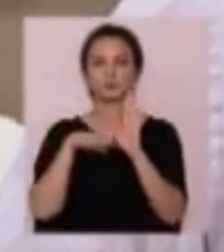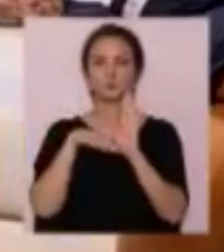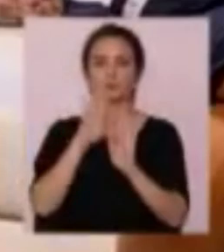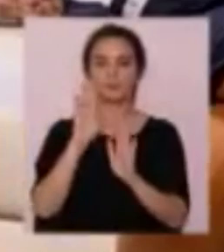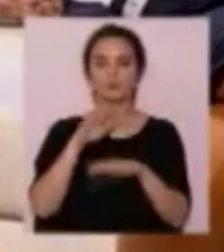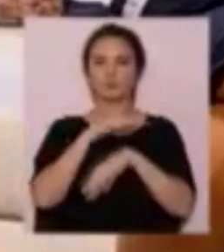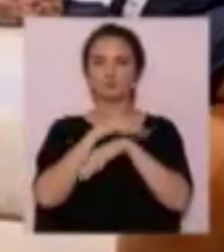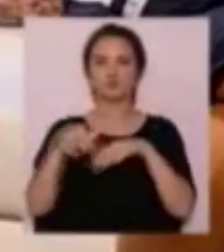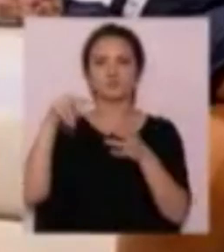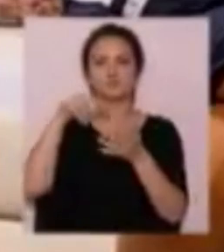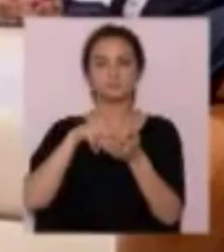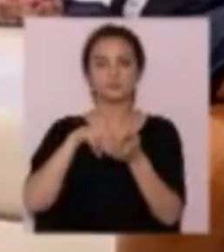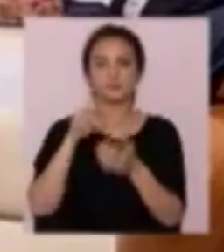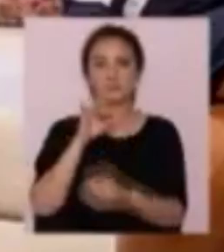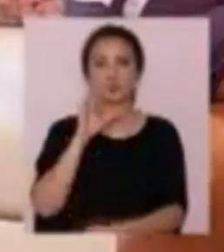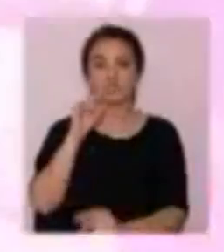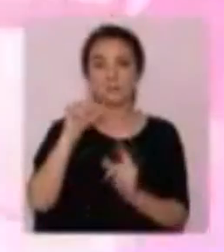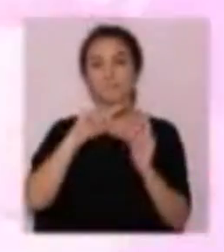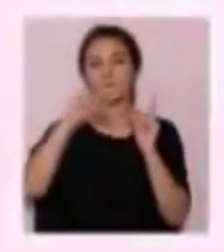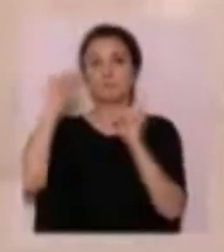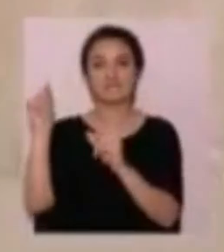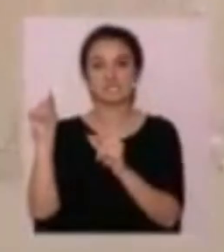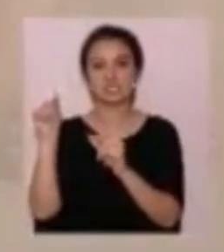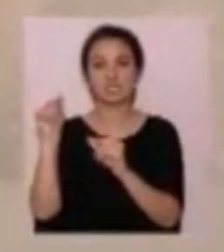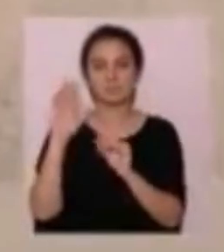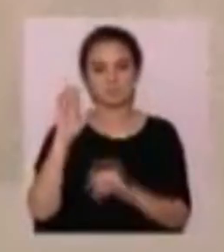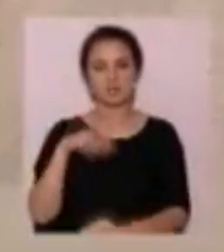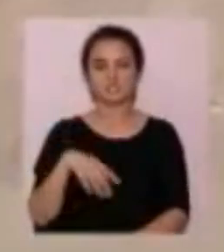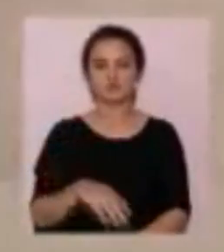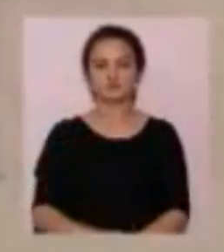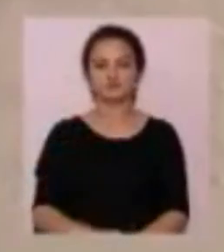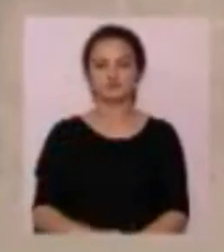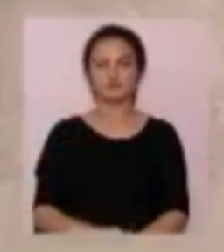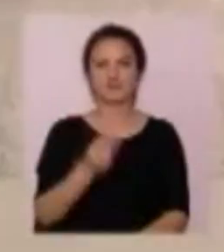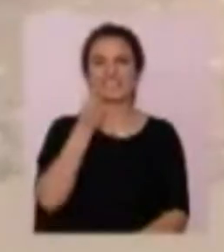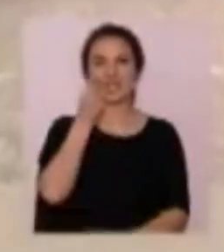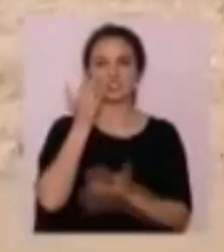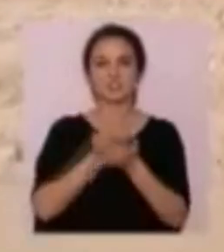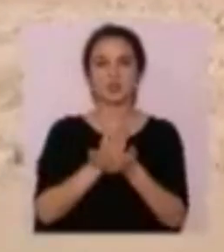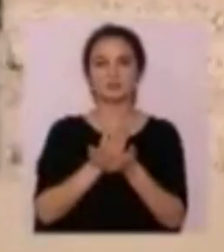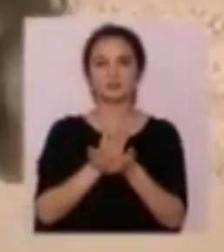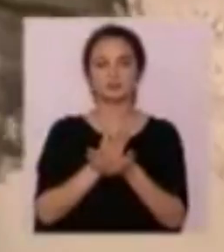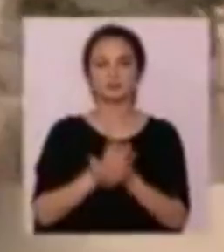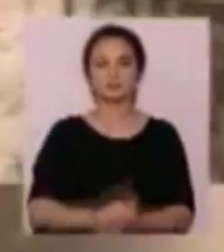ურჩევნია ქუჩაში იდგეს, მაგრამ როცა იქ მიდიხარ რაღაცა ის მაინც აი კაცი რო ხარ და